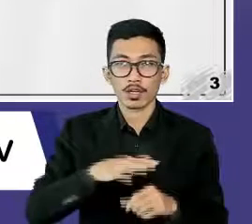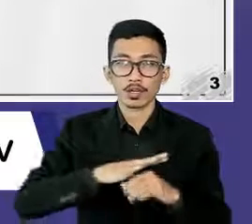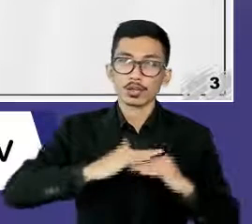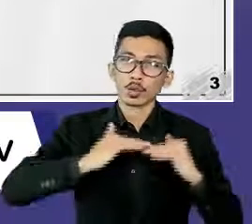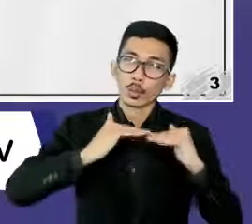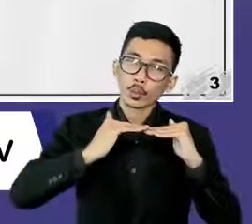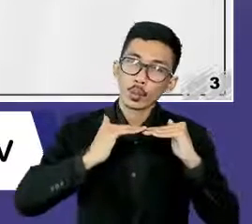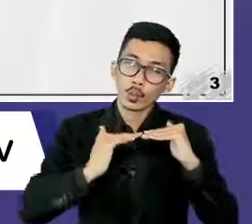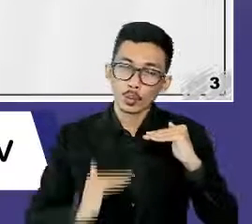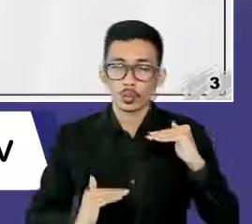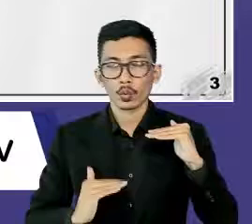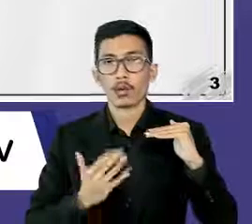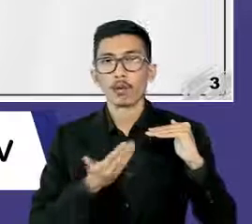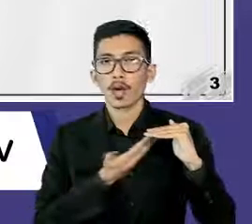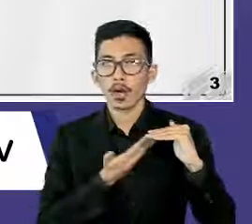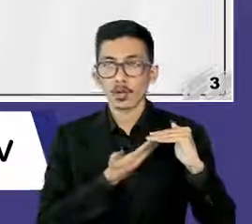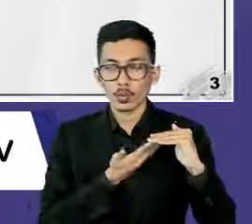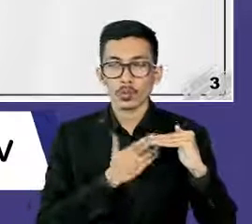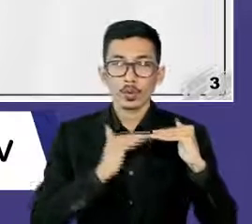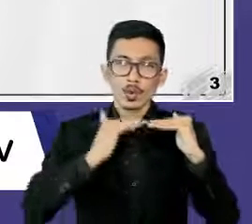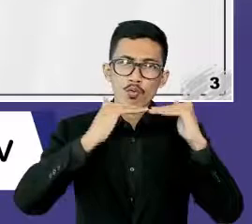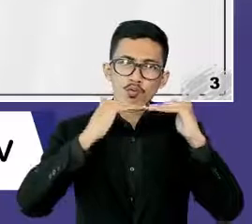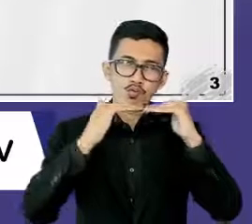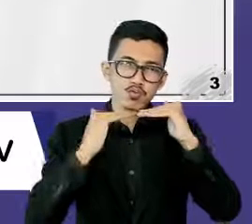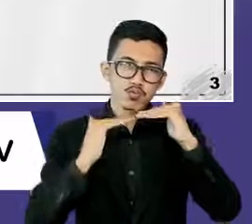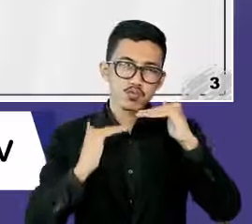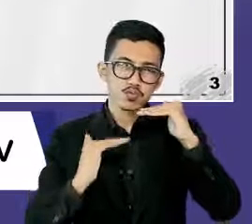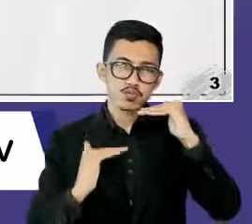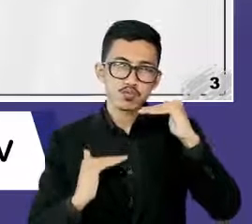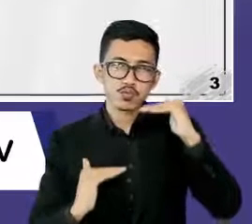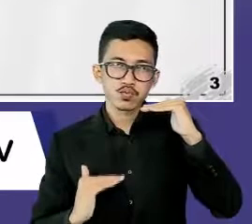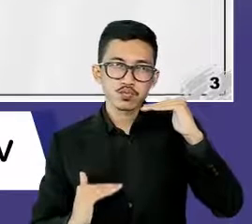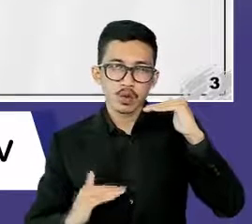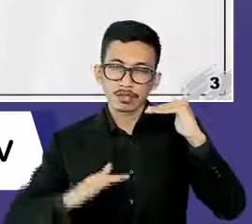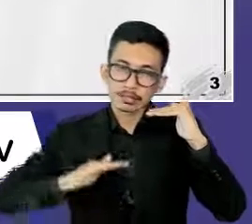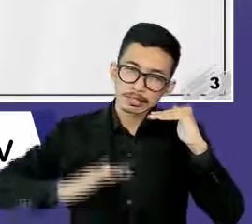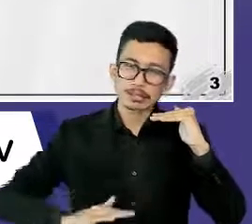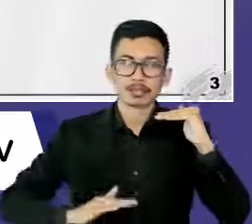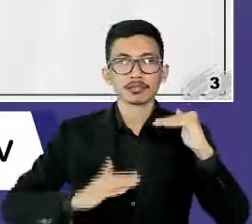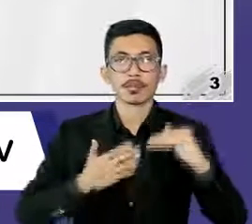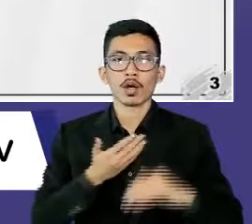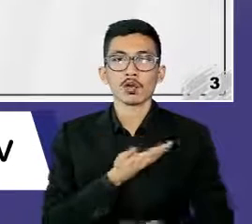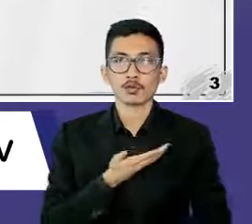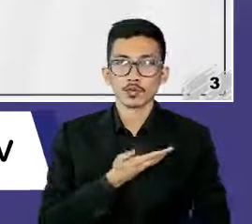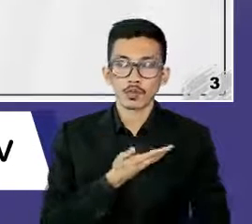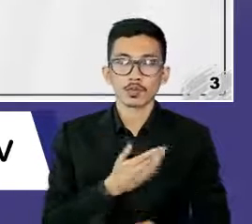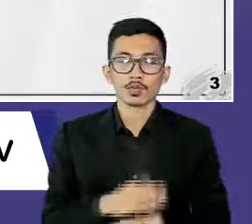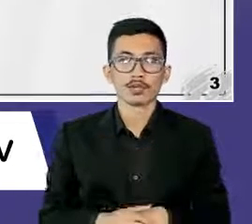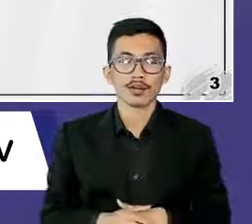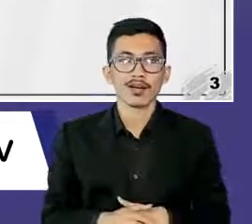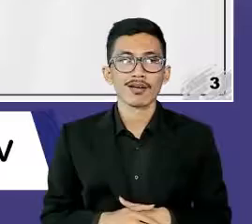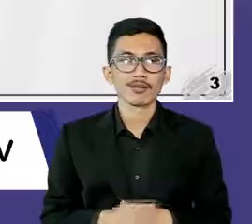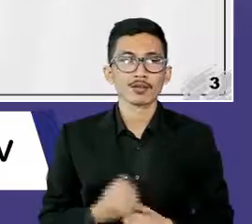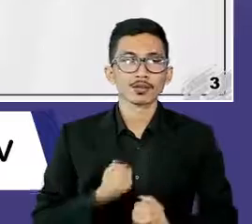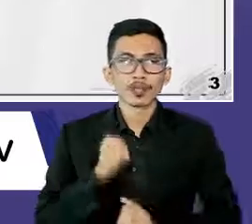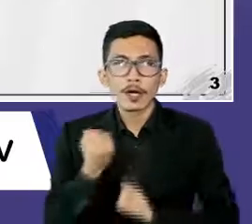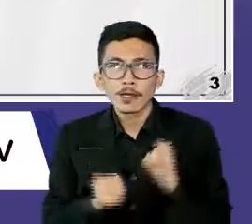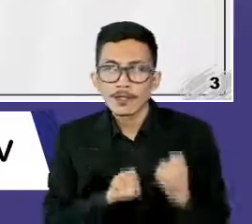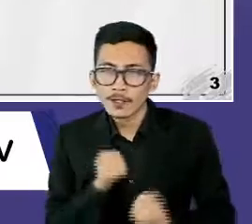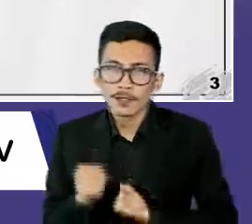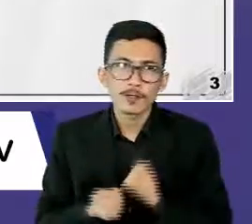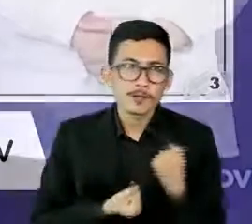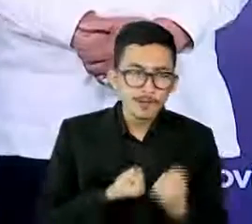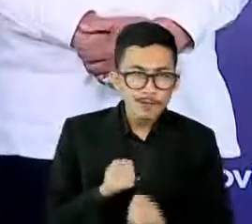tray Sisi sehingga sampai angka paling rendah dan saya yakin dengan kerja keras